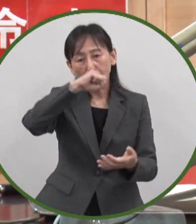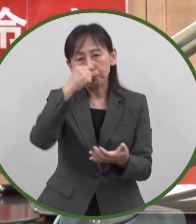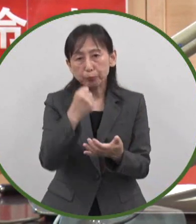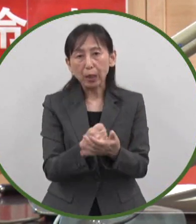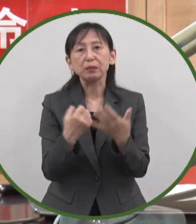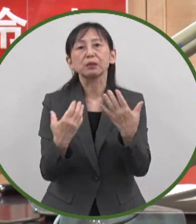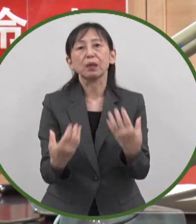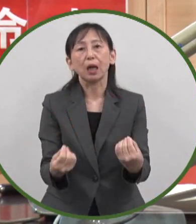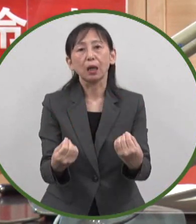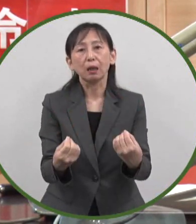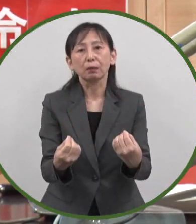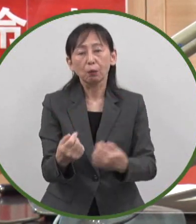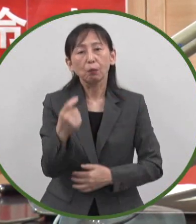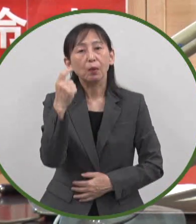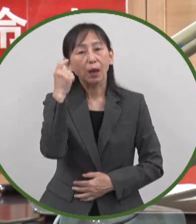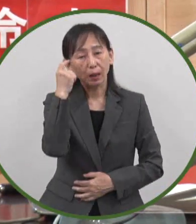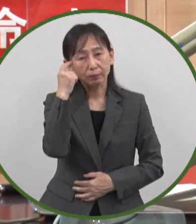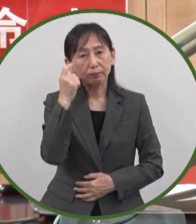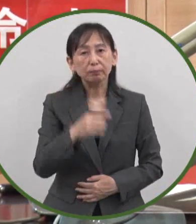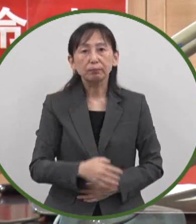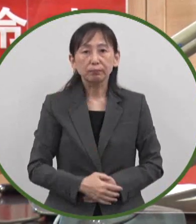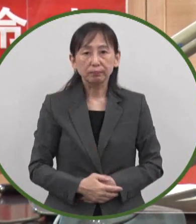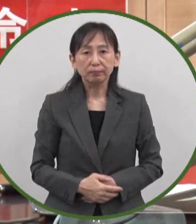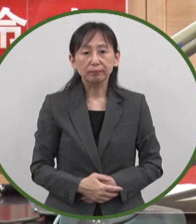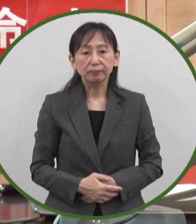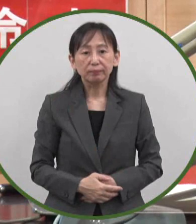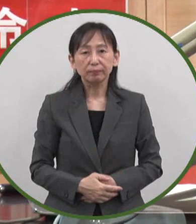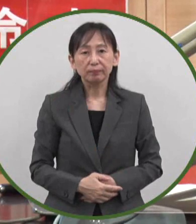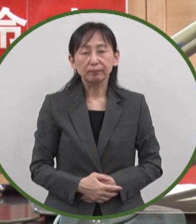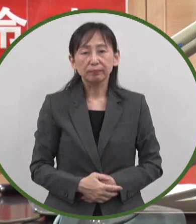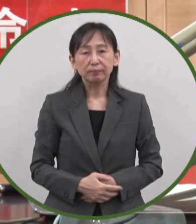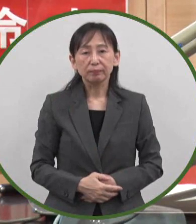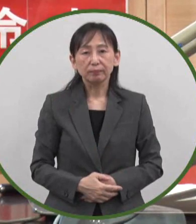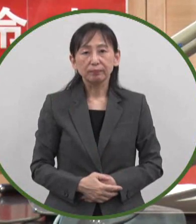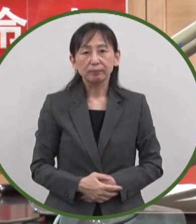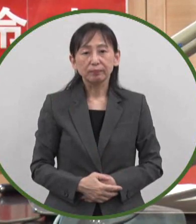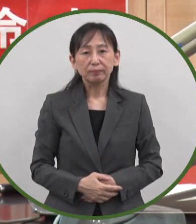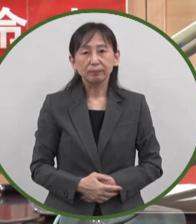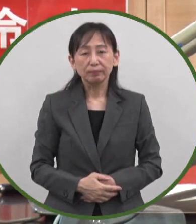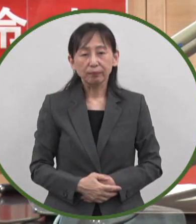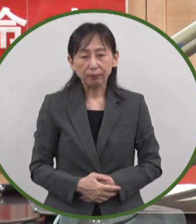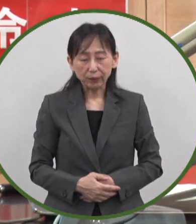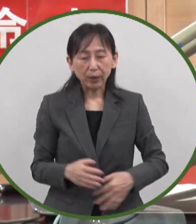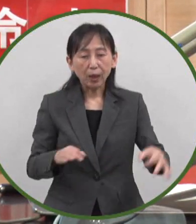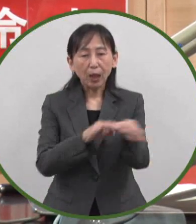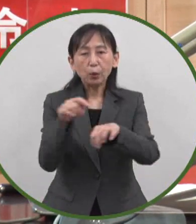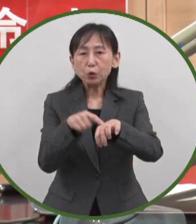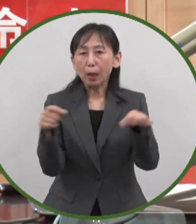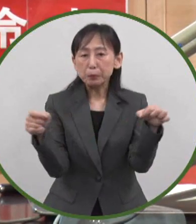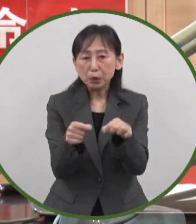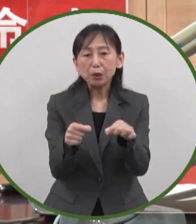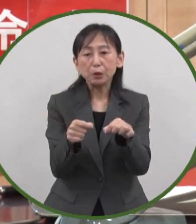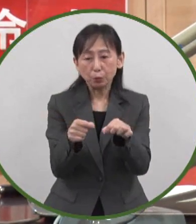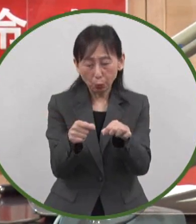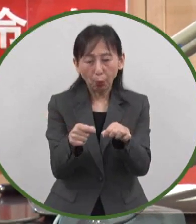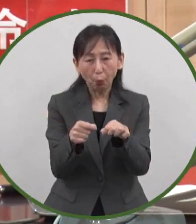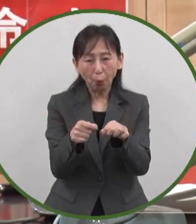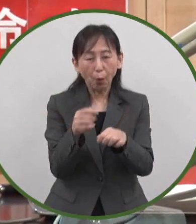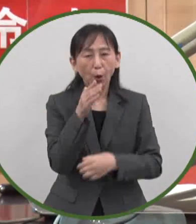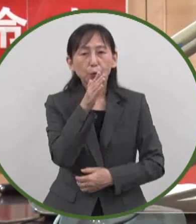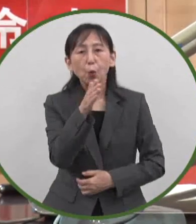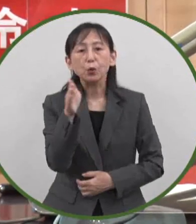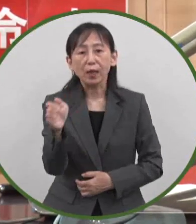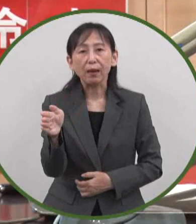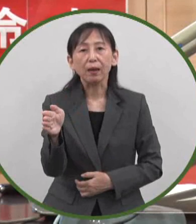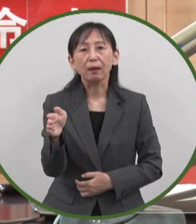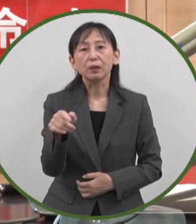したというふうに考えております。で、あの時短休業要請というのは、全般的にこれ出している時短休業